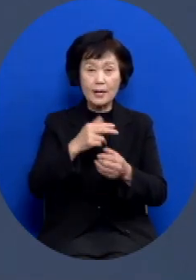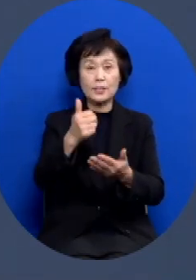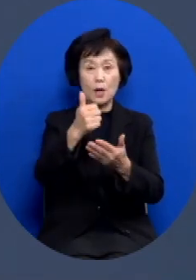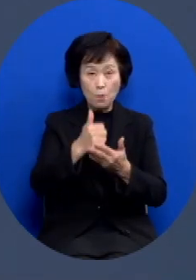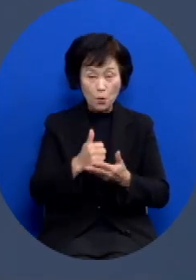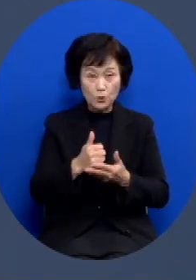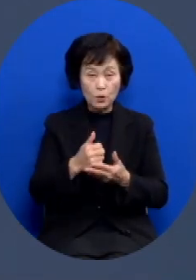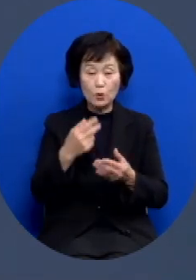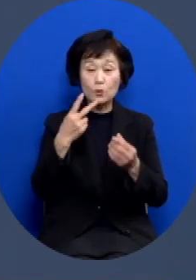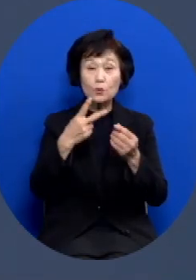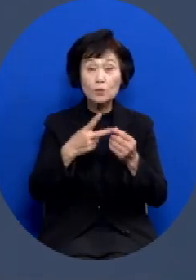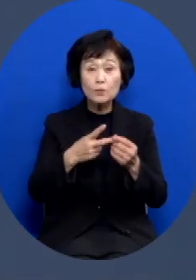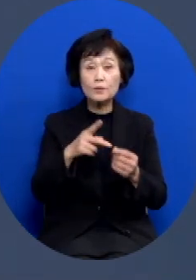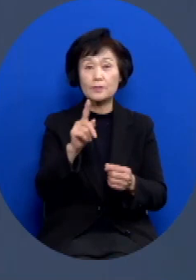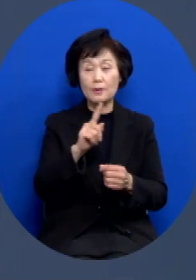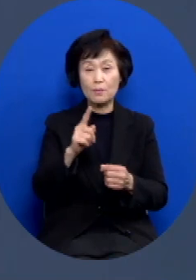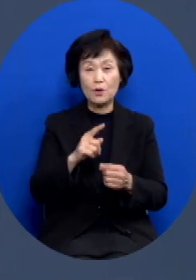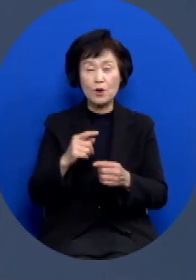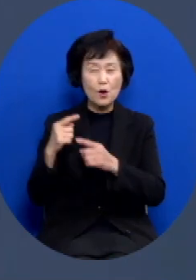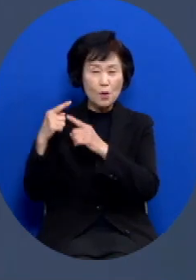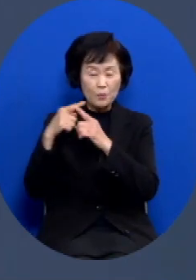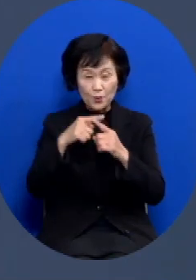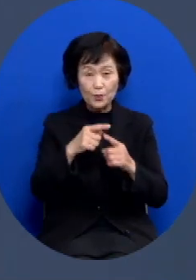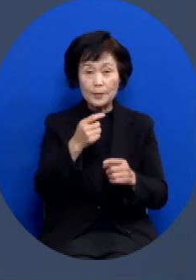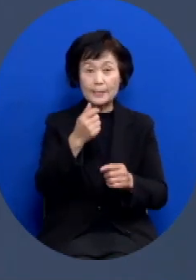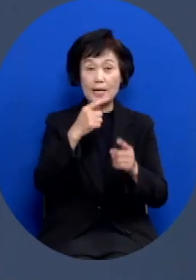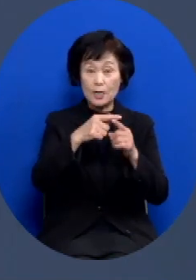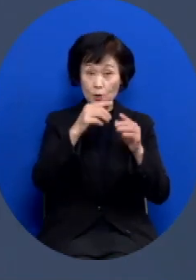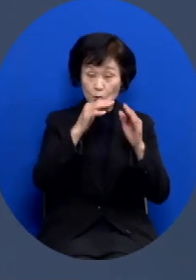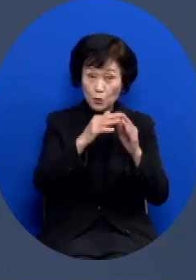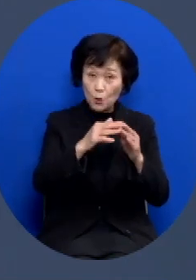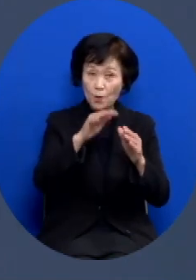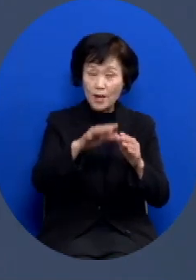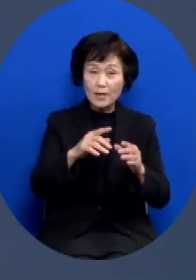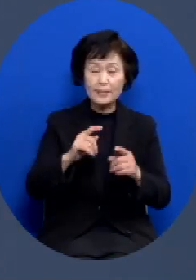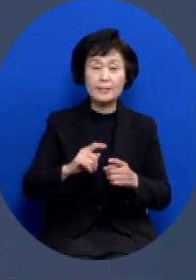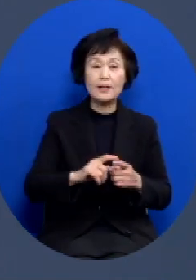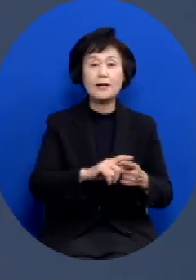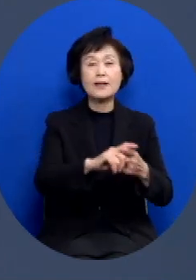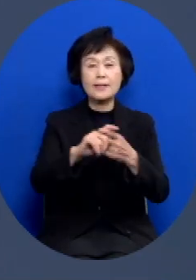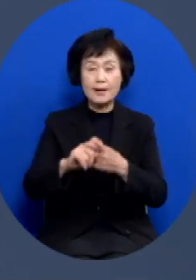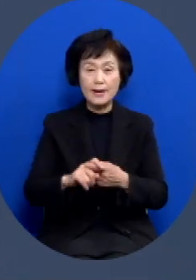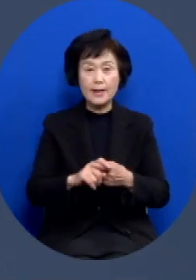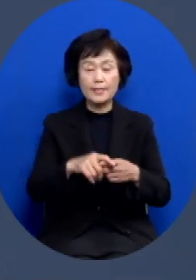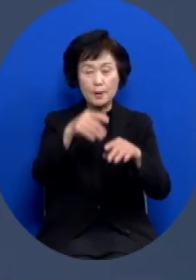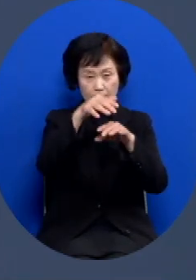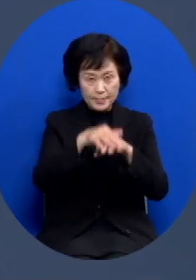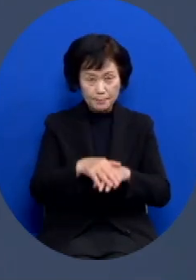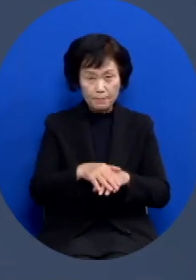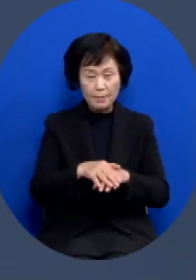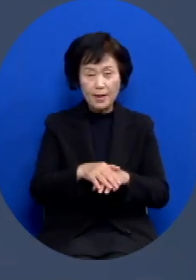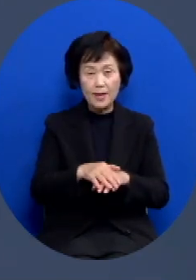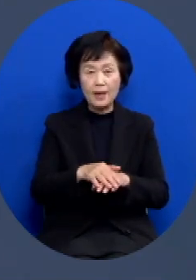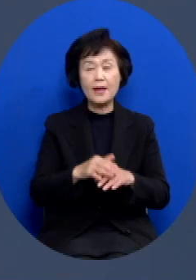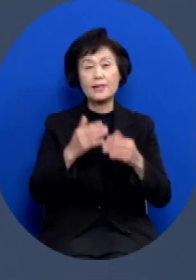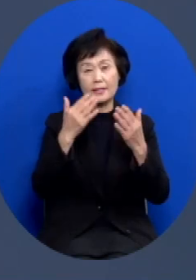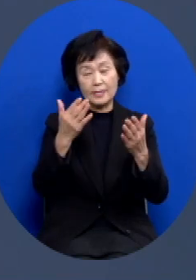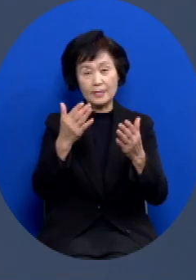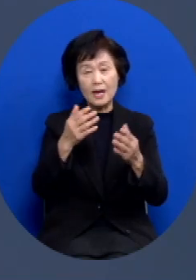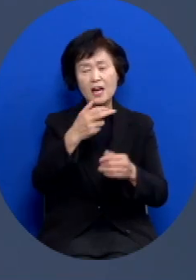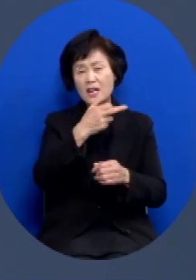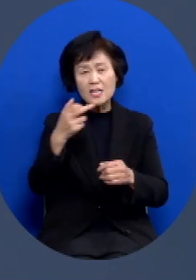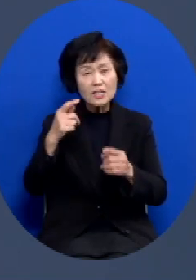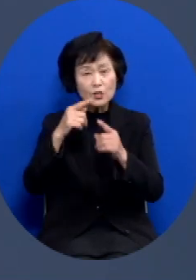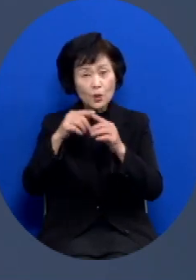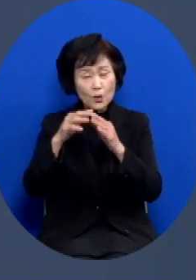두 번째 기준은 무조건 작은 교회에서이 연합 집회를 가진다 큰 교회가 아니라 작은 교회에서